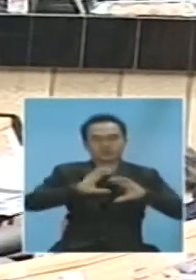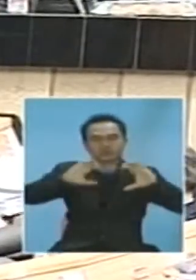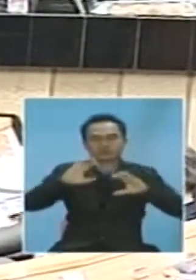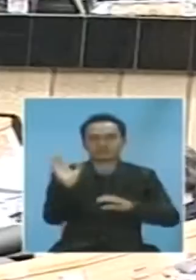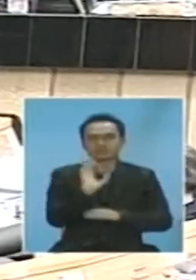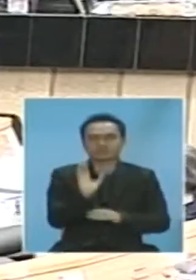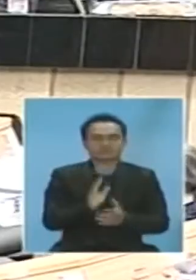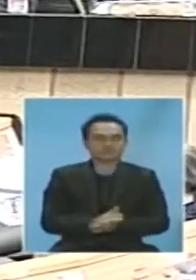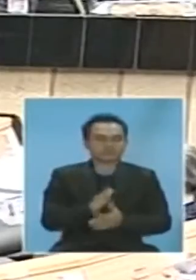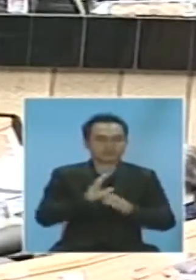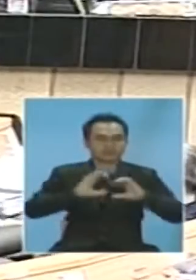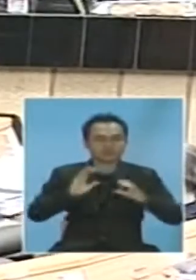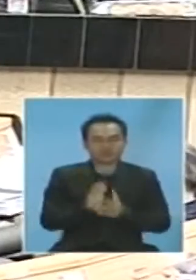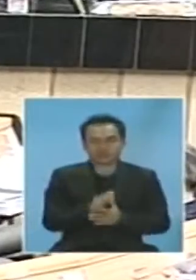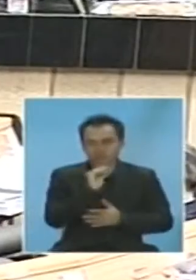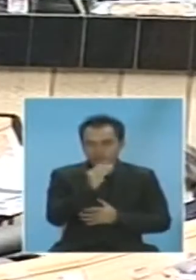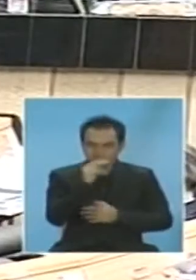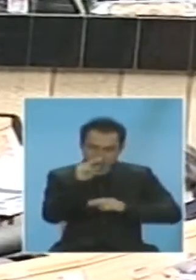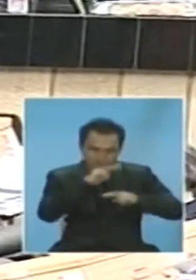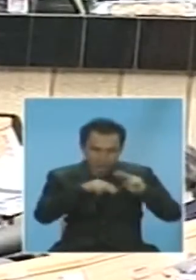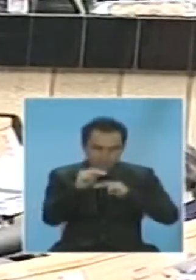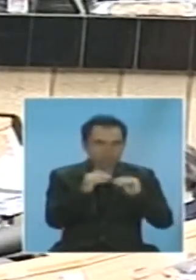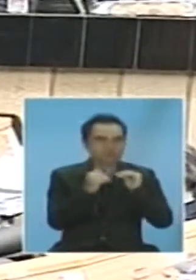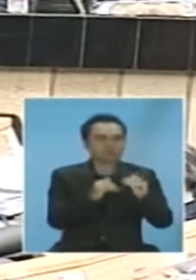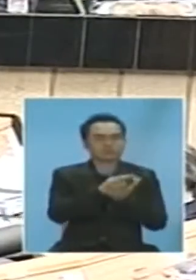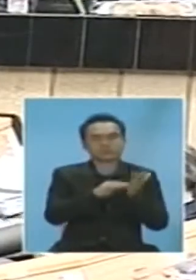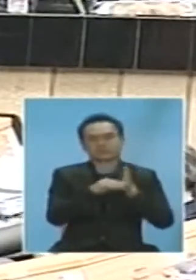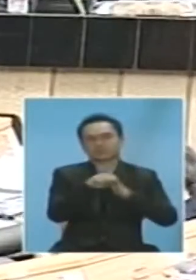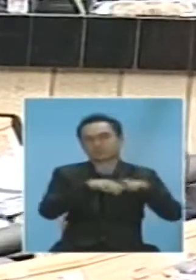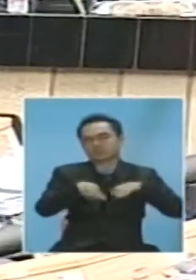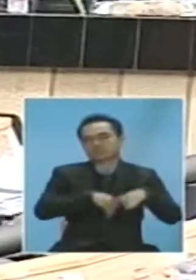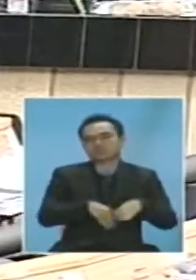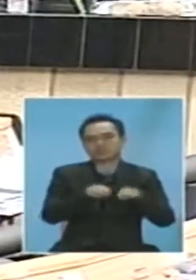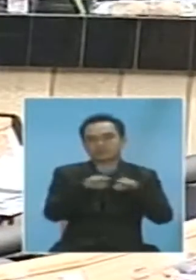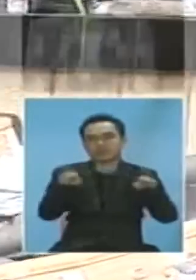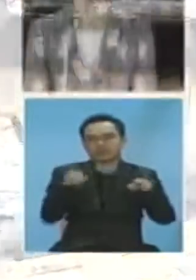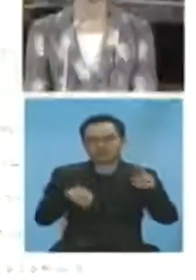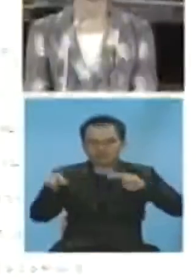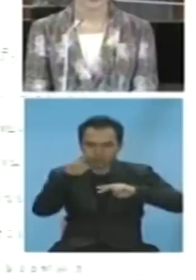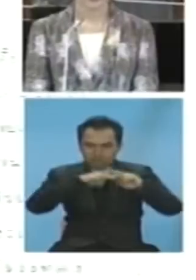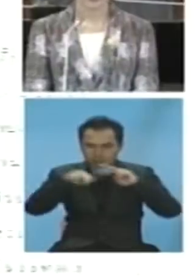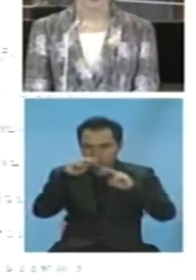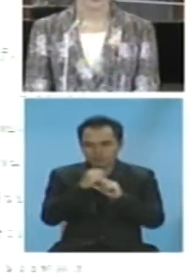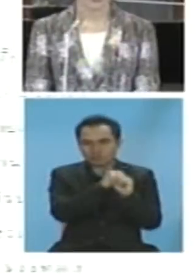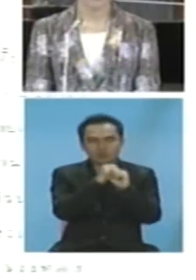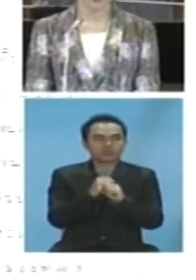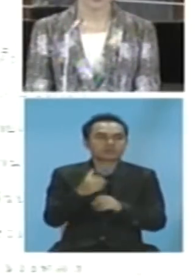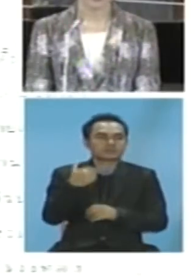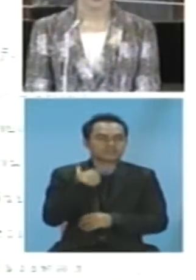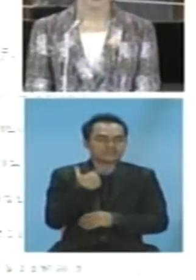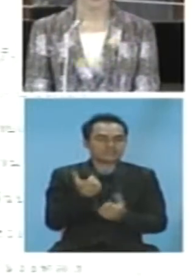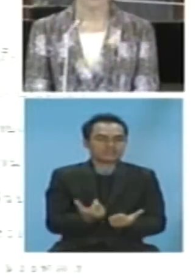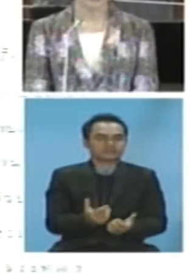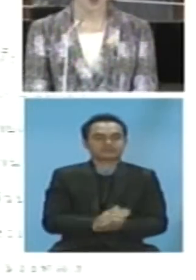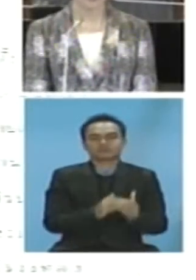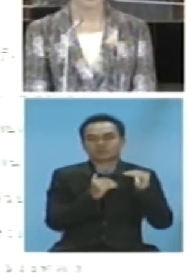รัฐบาลดิฉันโดยกขช.นะคะก็ได้มีการกำหนดมาตรการค่ะที่จะป้องกันความเสียหายเอาไว้โดยกำหนด